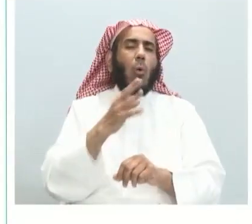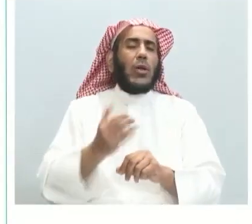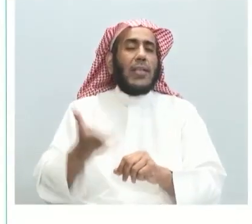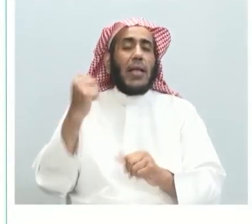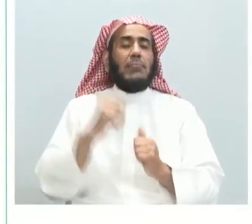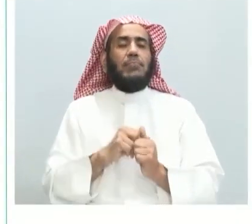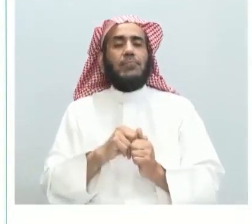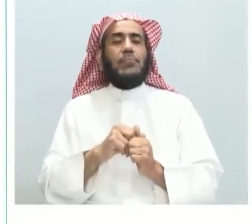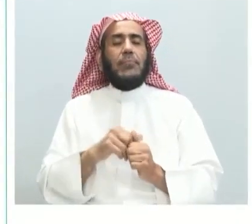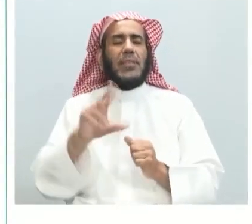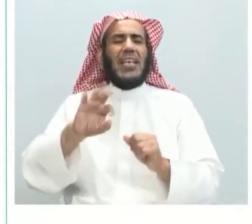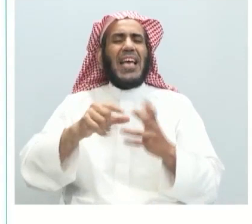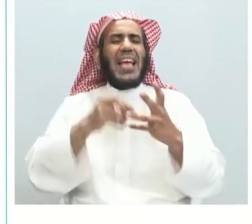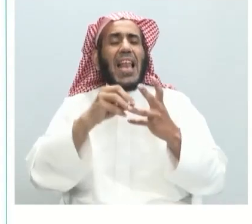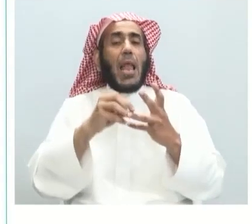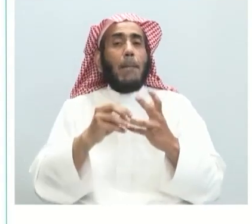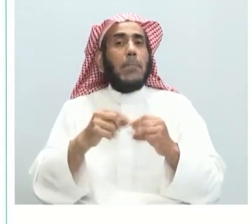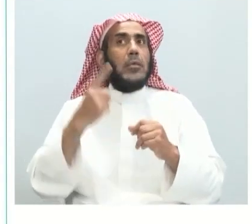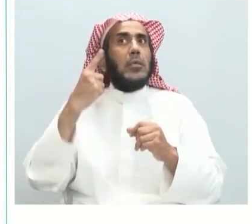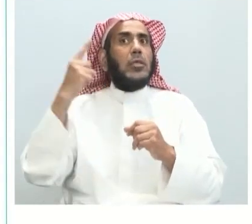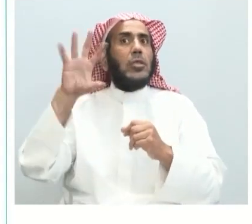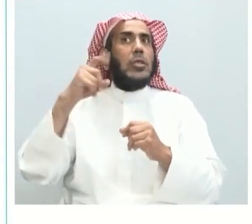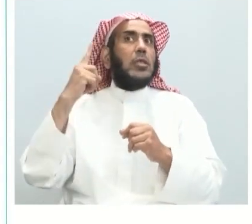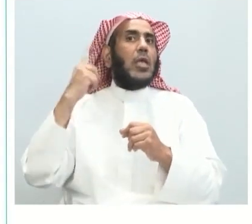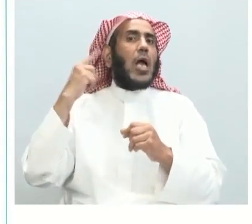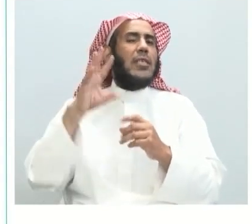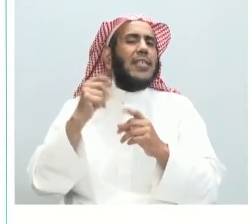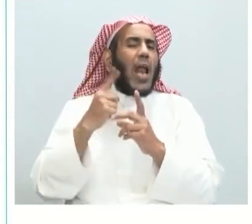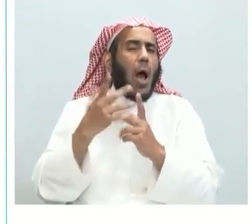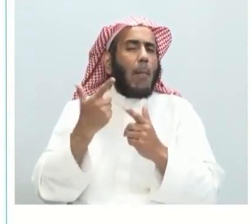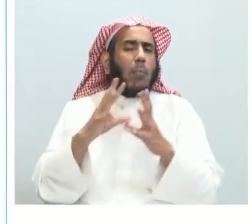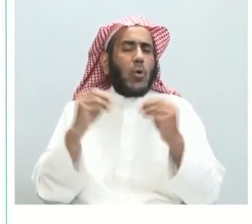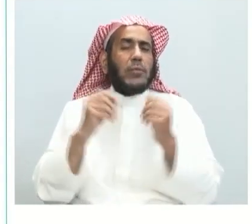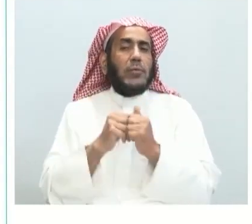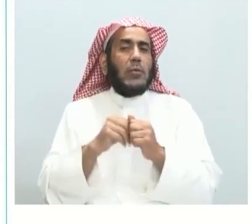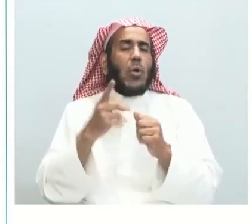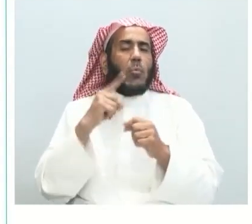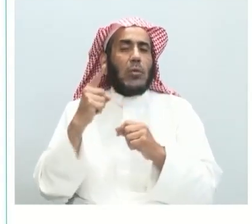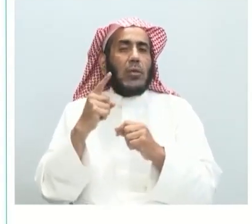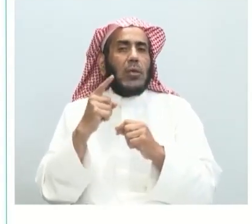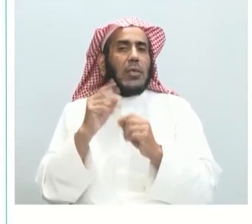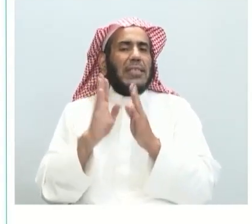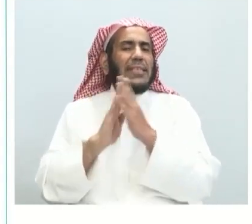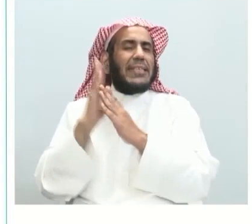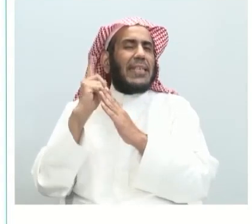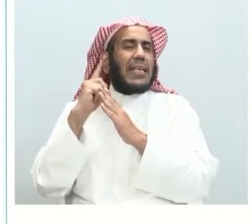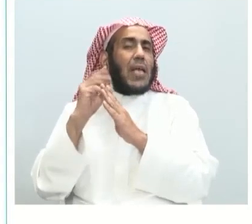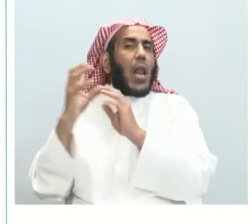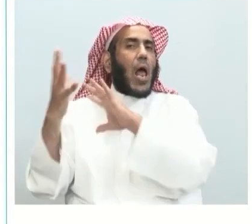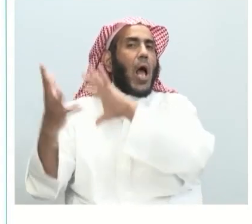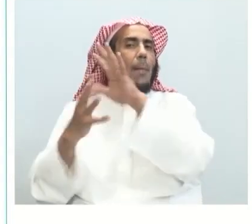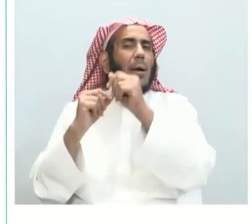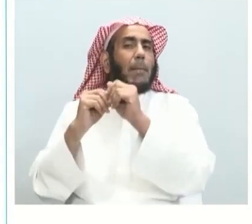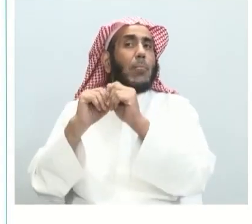تعالى الا من استرق السمع ما المراد باسترا السمع هنا المراد به اختلس الاخبار